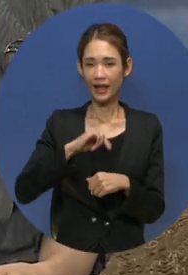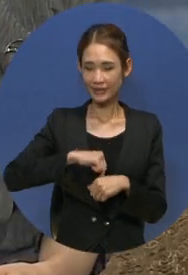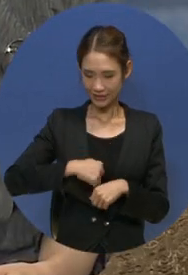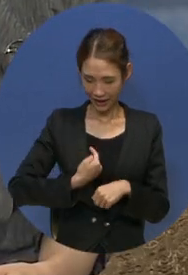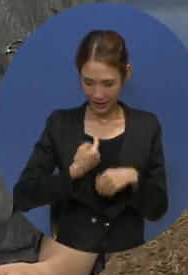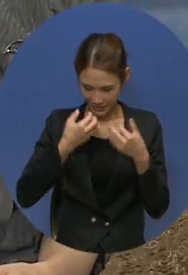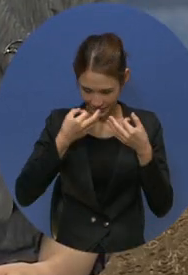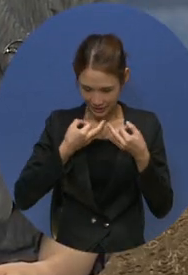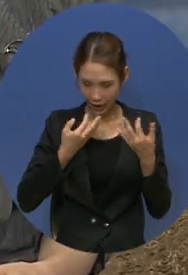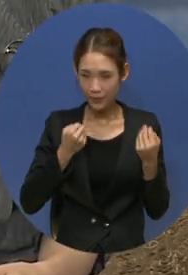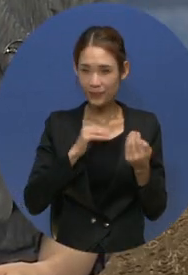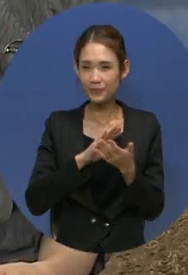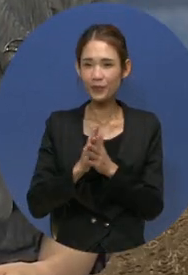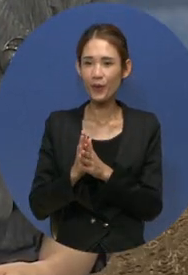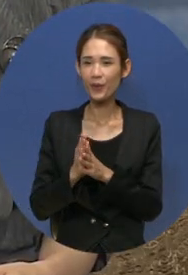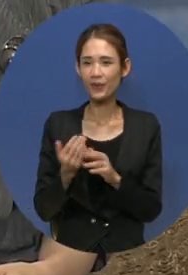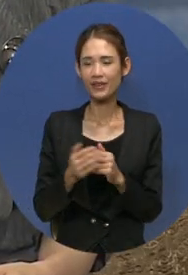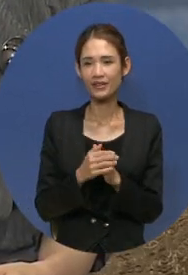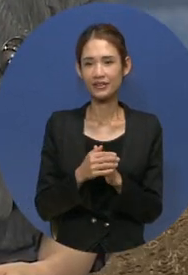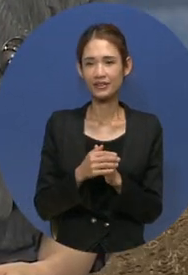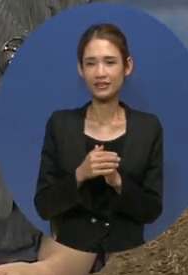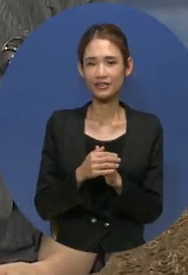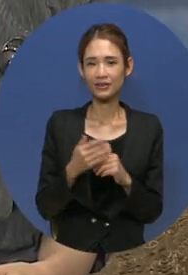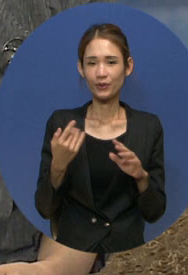변했고요. 어떤 변화가 있으셨어요?